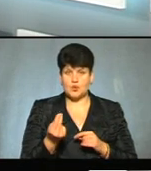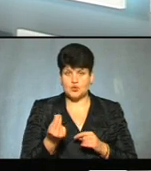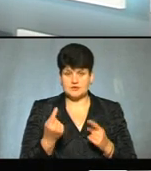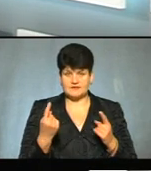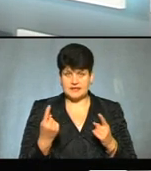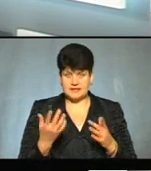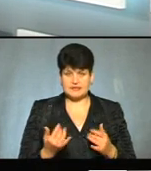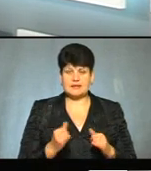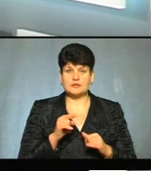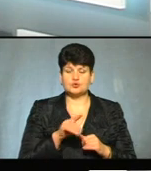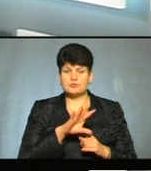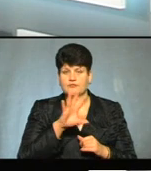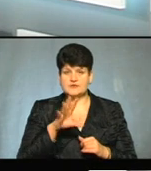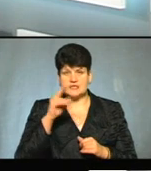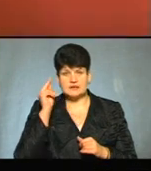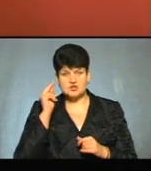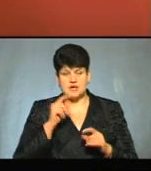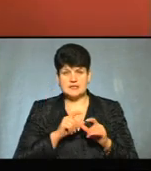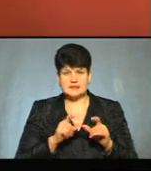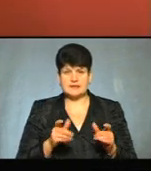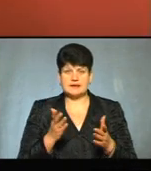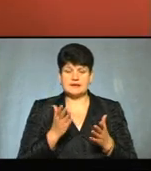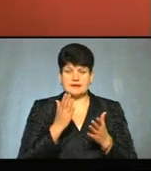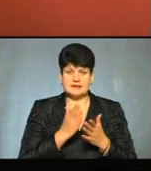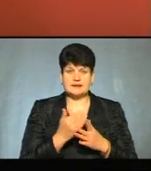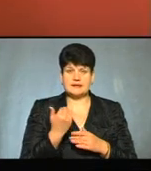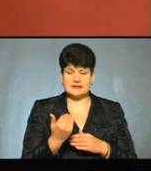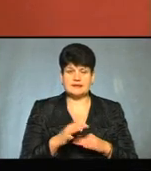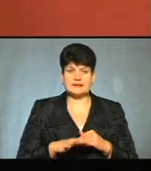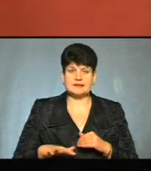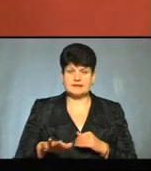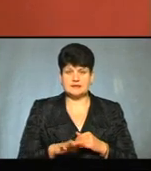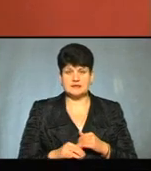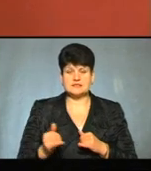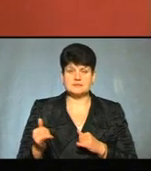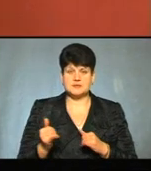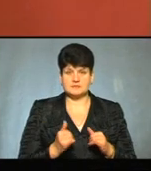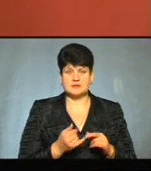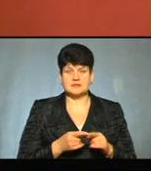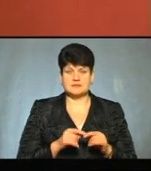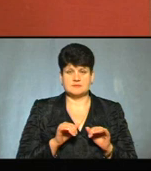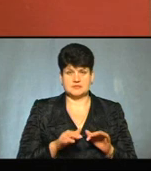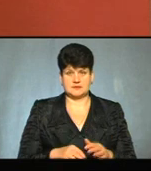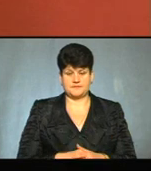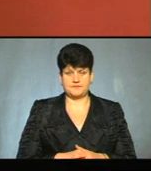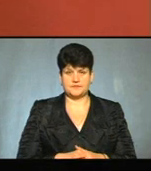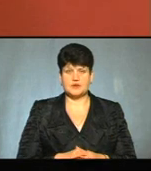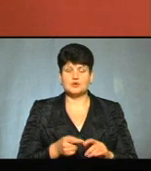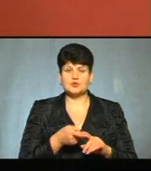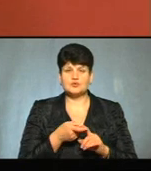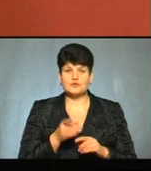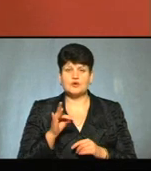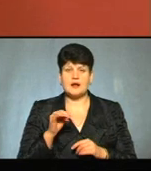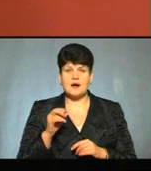кошти великі для того, щоб усі навчальні заклади, які знаходяться на їхній території, забезпечити такими заходами.